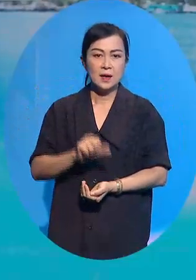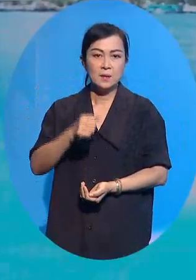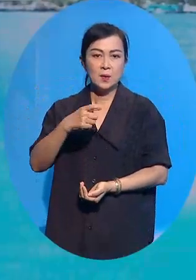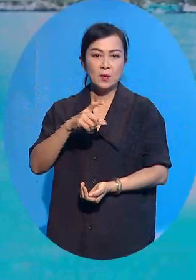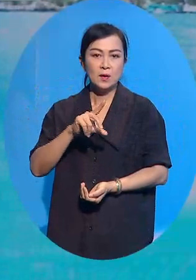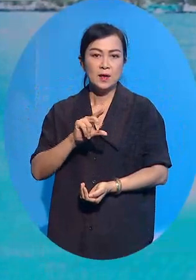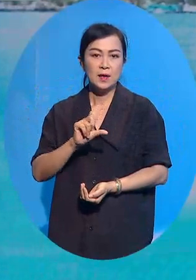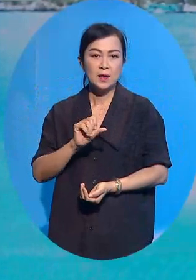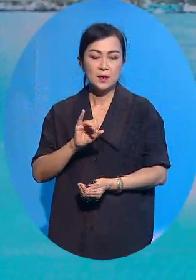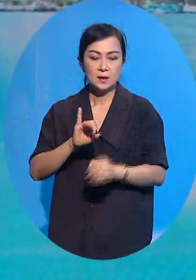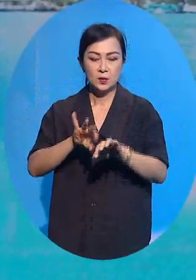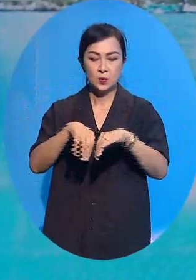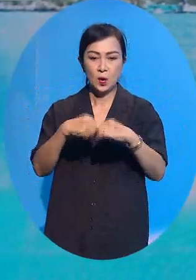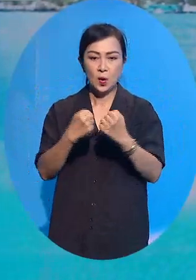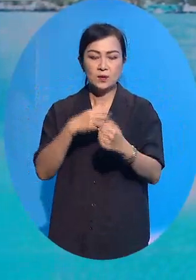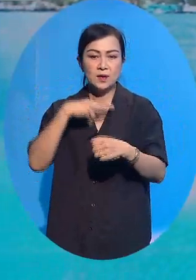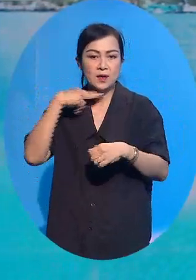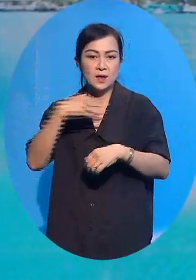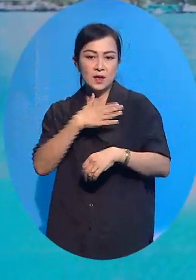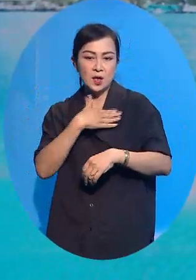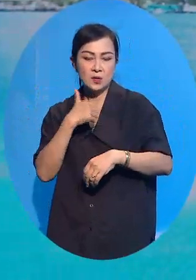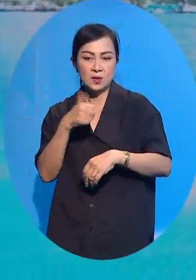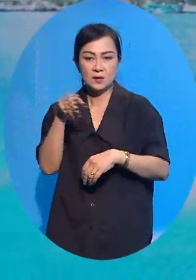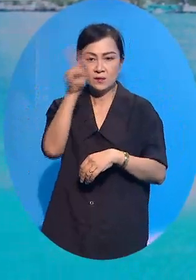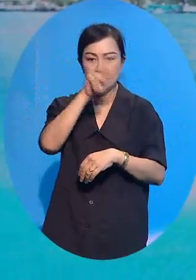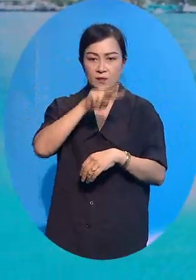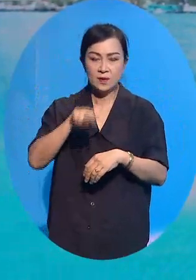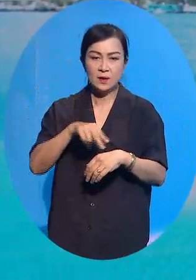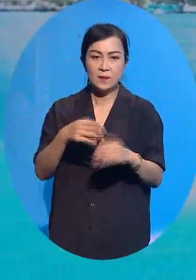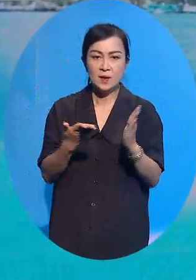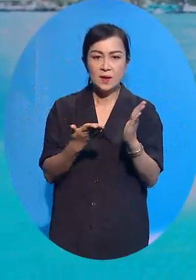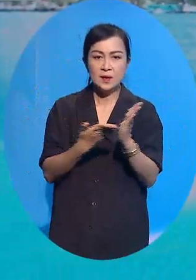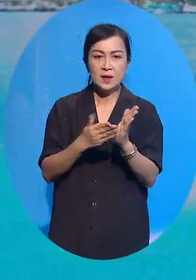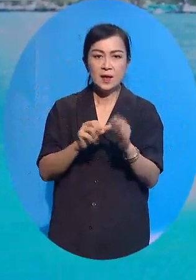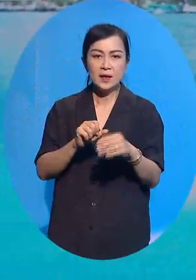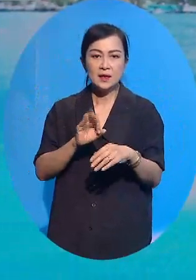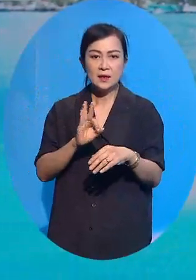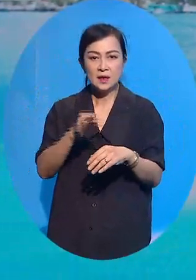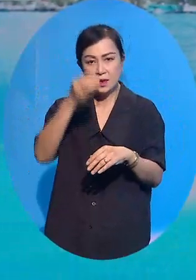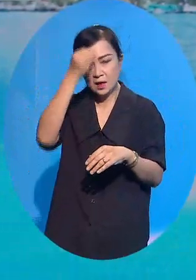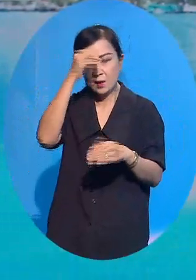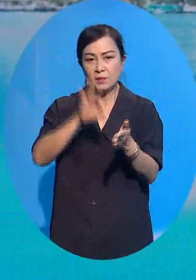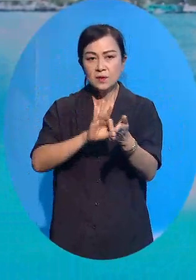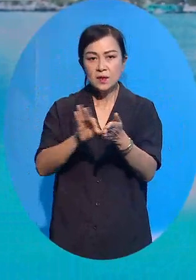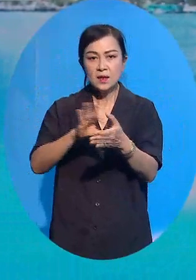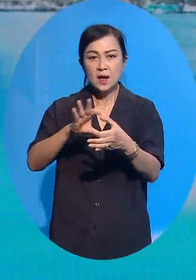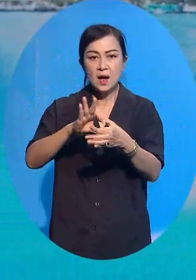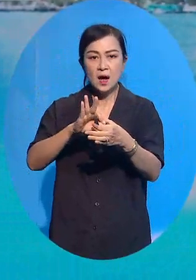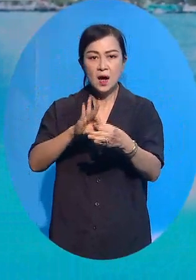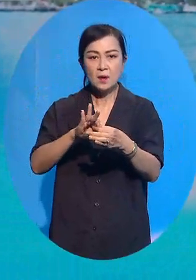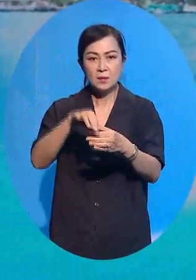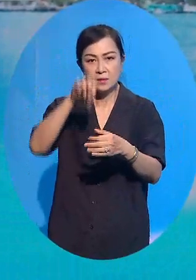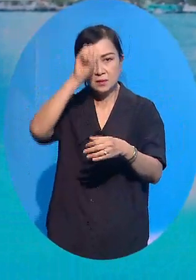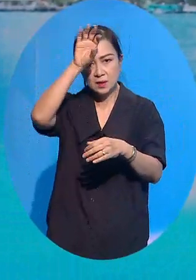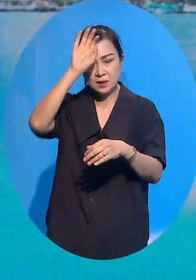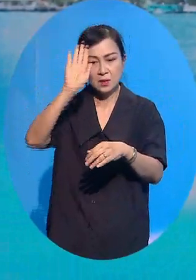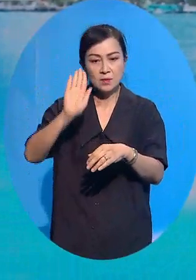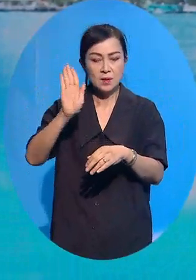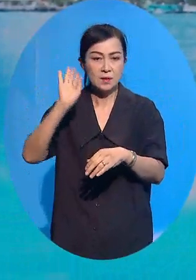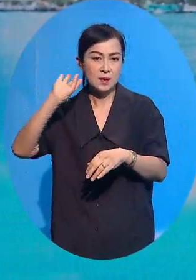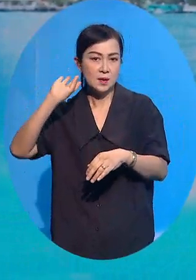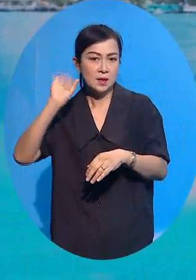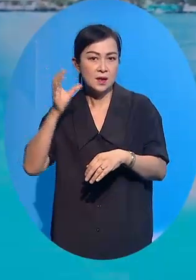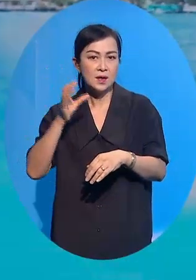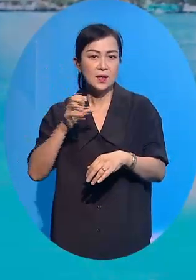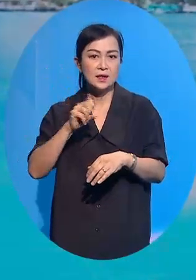Apollo English, tổ chức Anh ngữ lâu đời nhất Việt Nam, đã ra mắt Apollo Active, mô hình học tiên tiến được hợp tác với các đối tác giáo dục hàng đầu thế giới